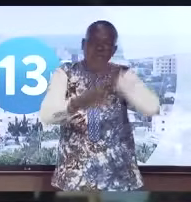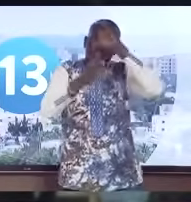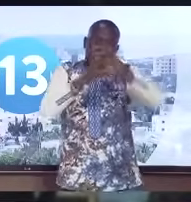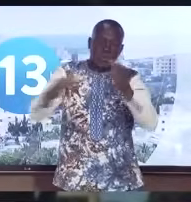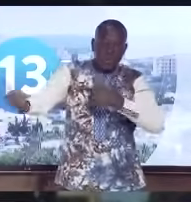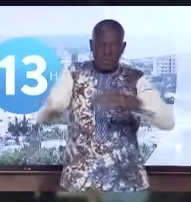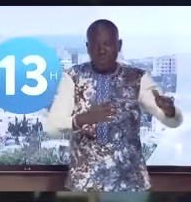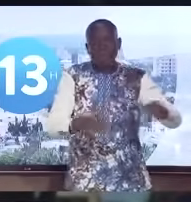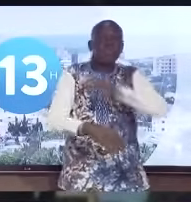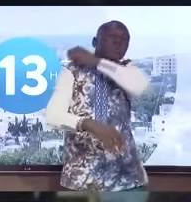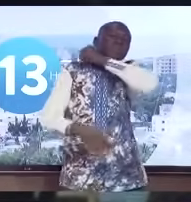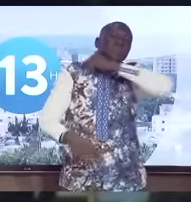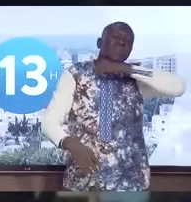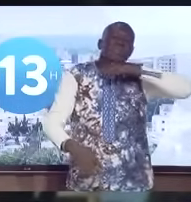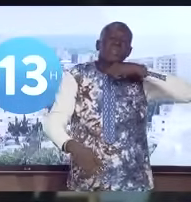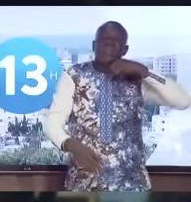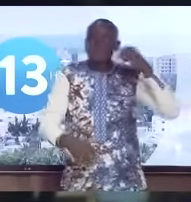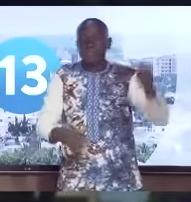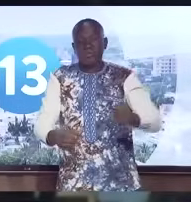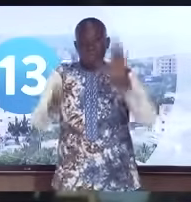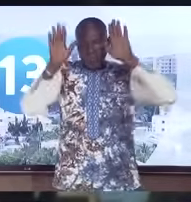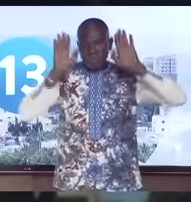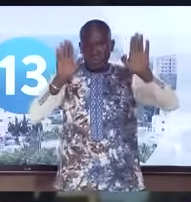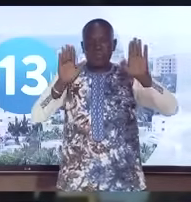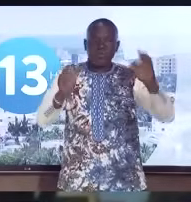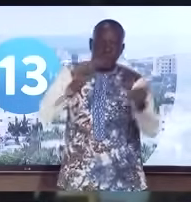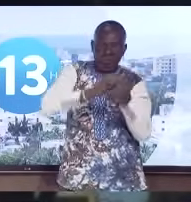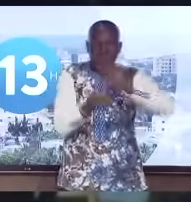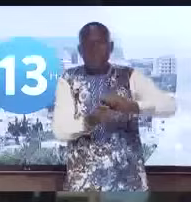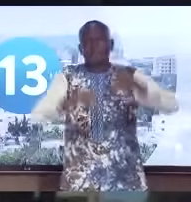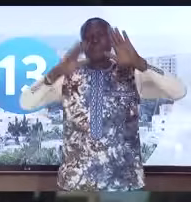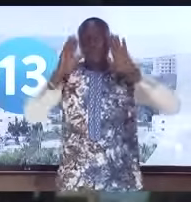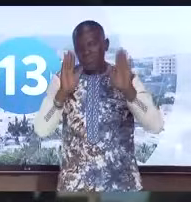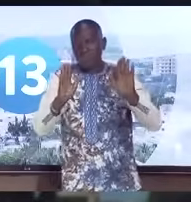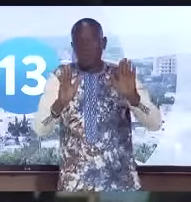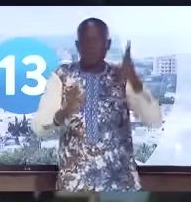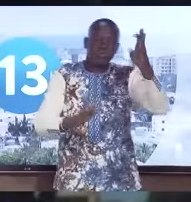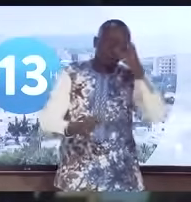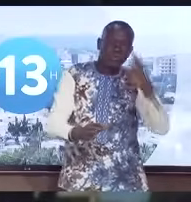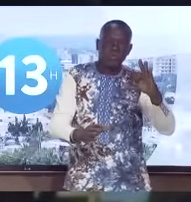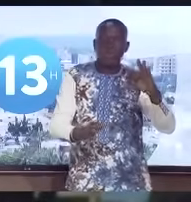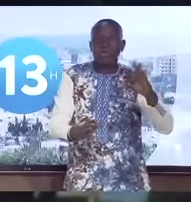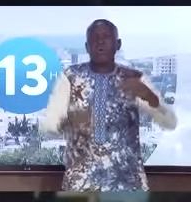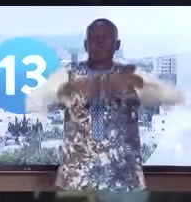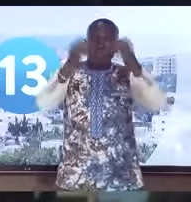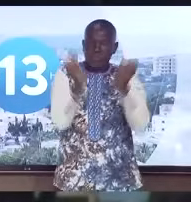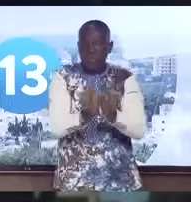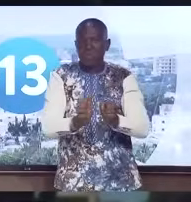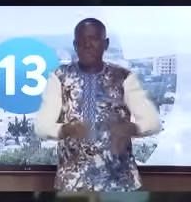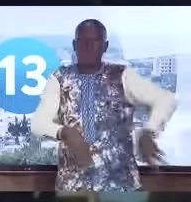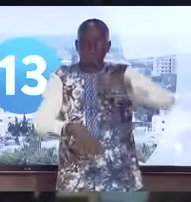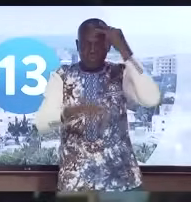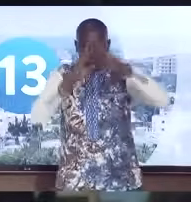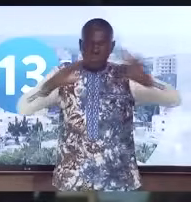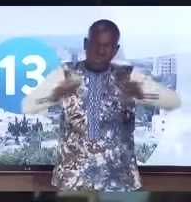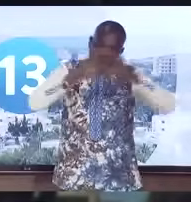contre la désertification et les effets néfastes des changements climatiques. Au Burkina, c'est le département de Zamsé dans la